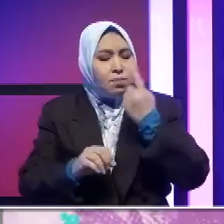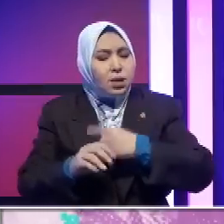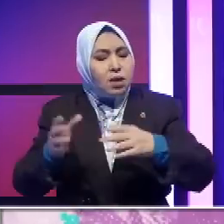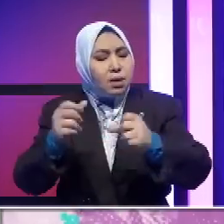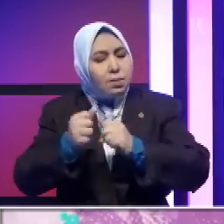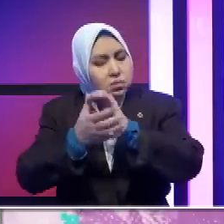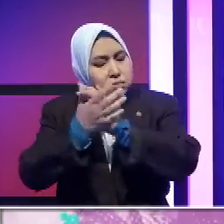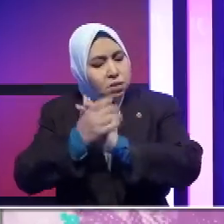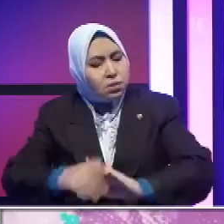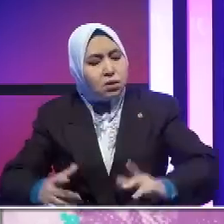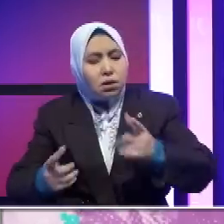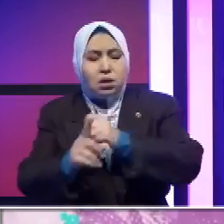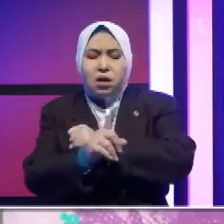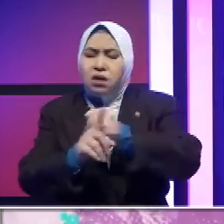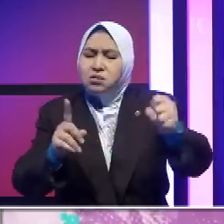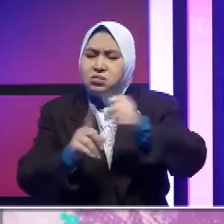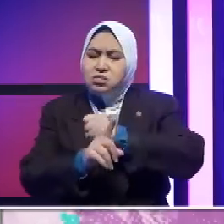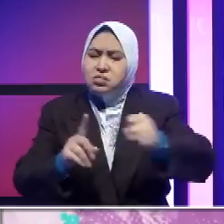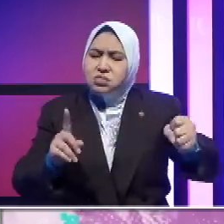الله من